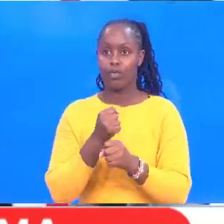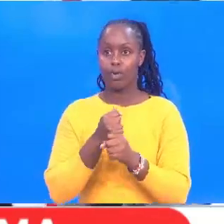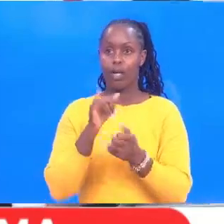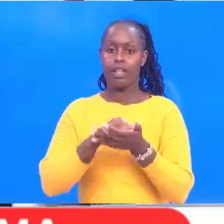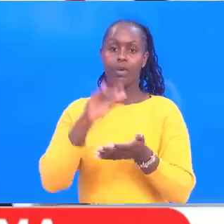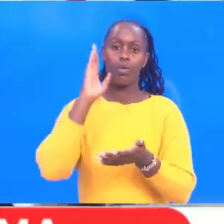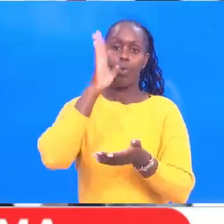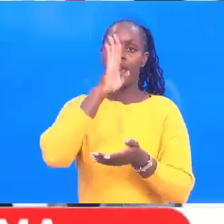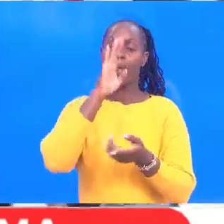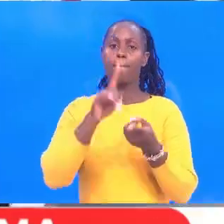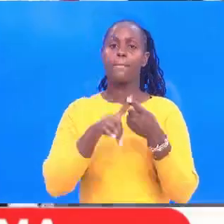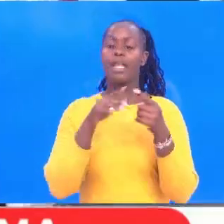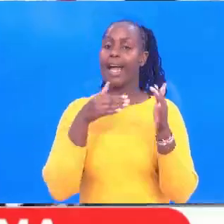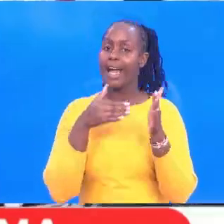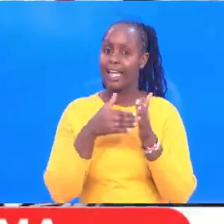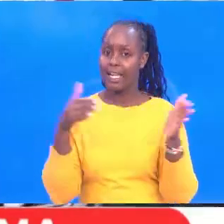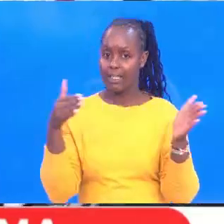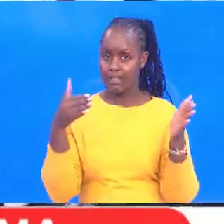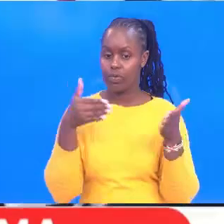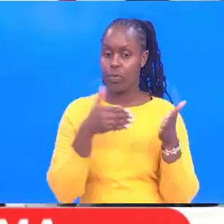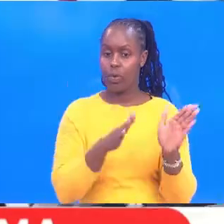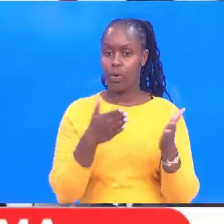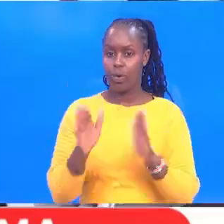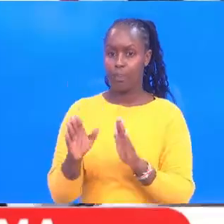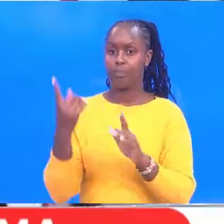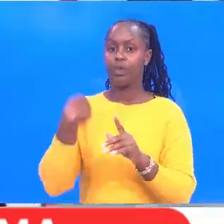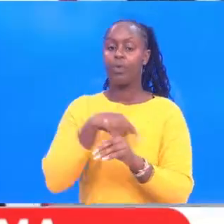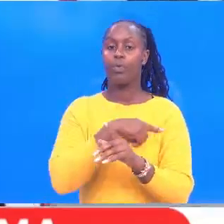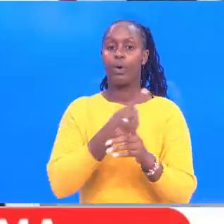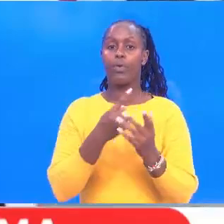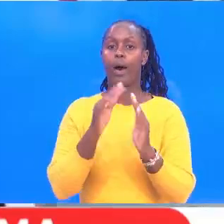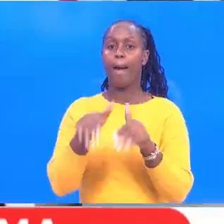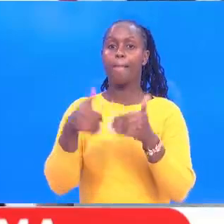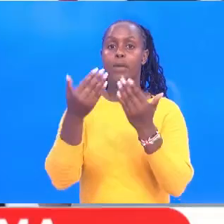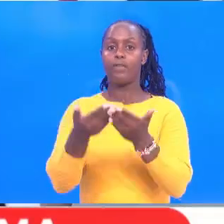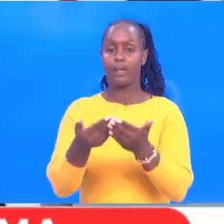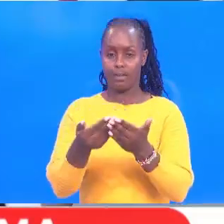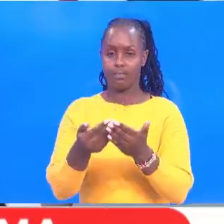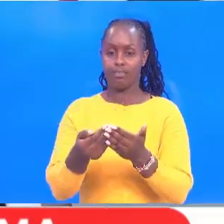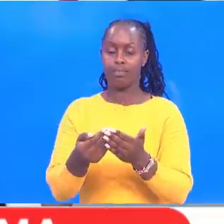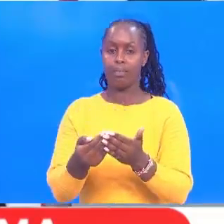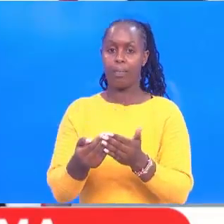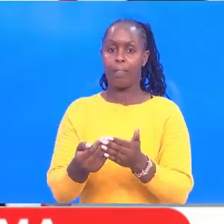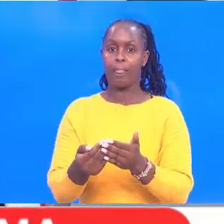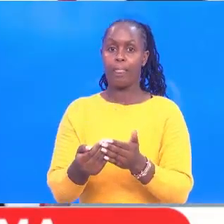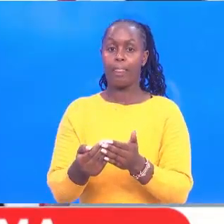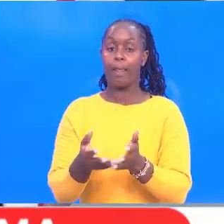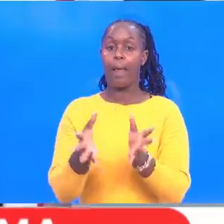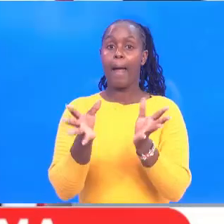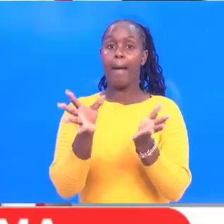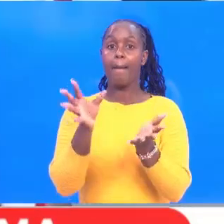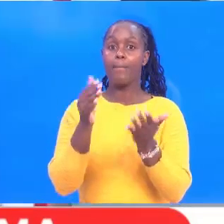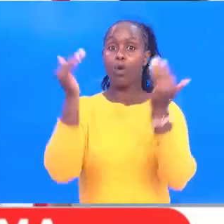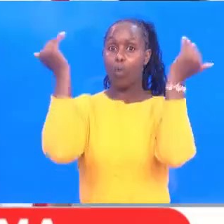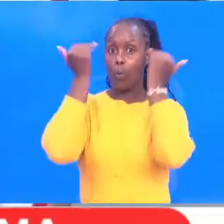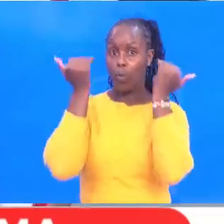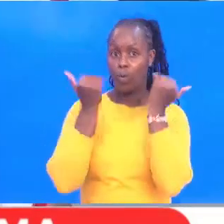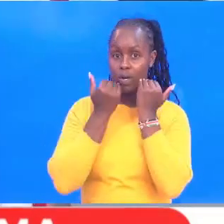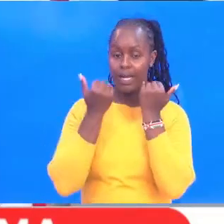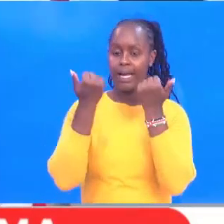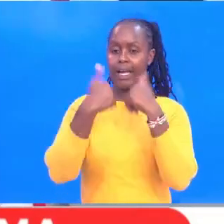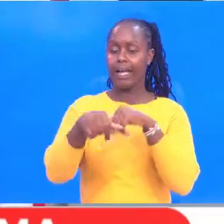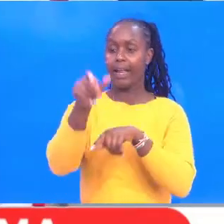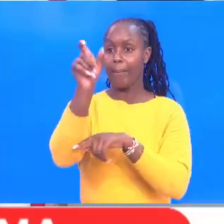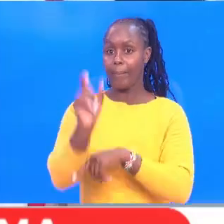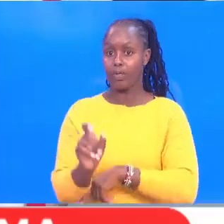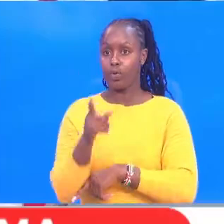venture, and we are going to initiate proceedings to surcharge anyone in parliament who will